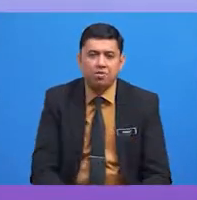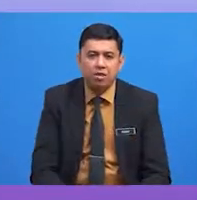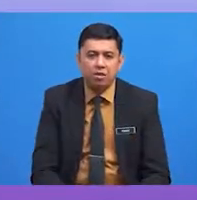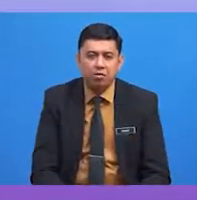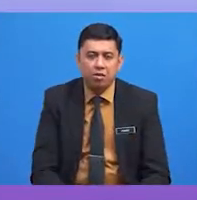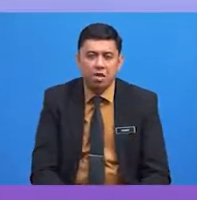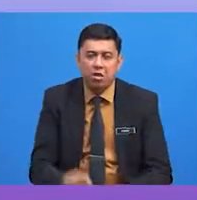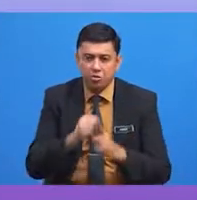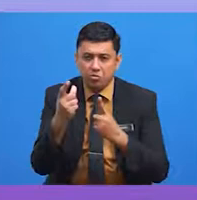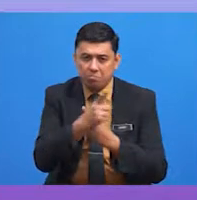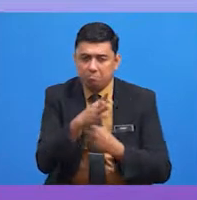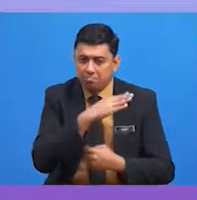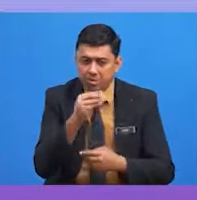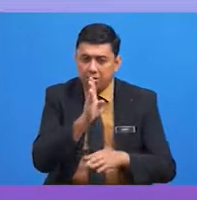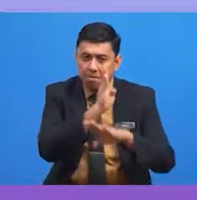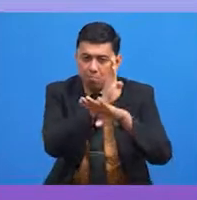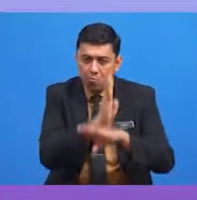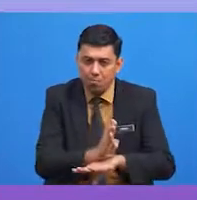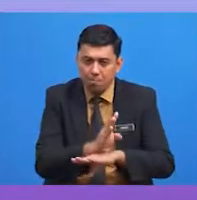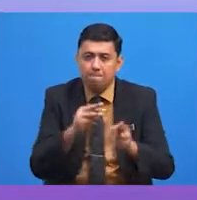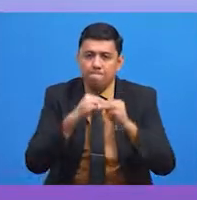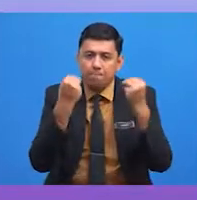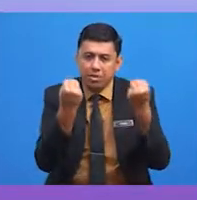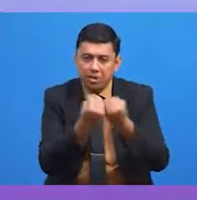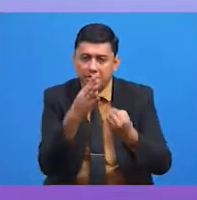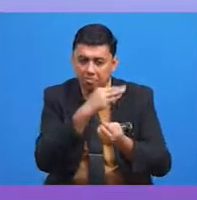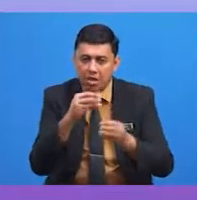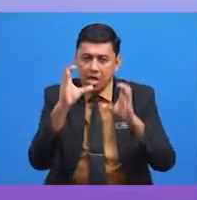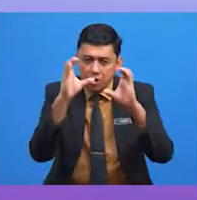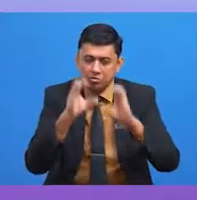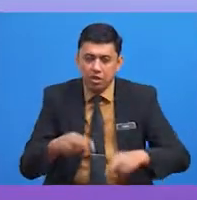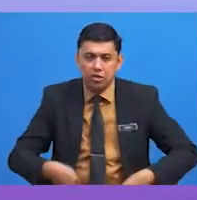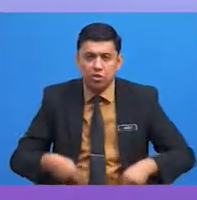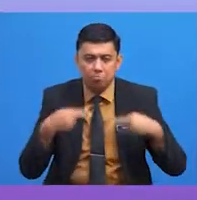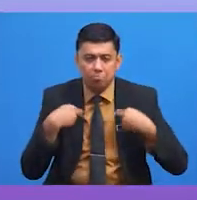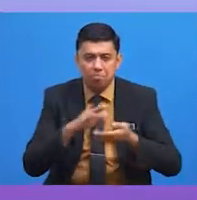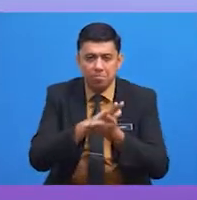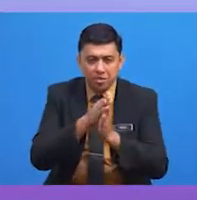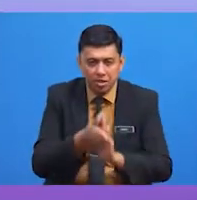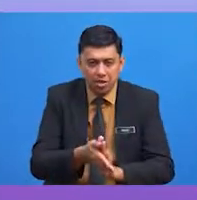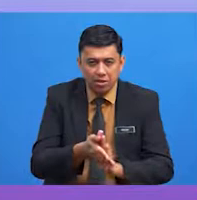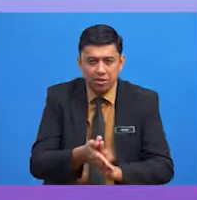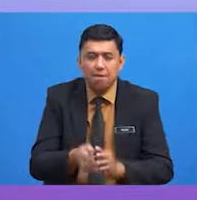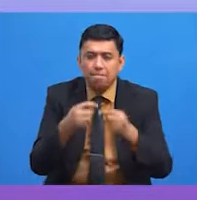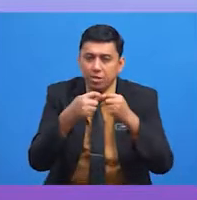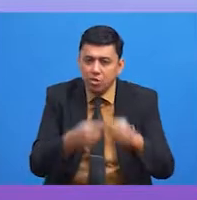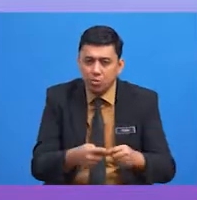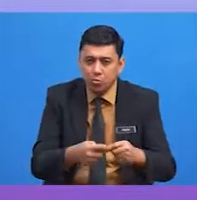sosial dan kebudayaan, masyarakat dan cara hidup yang menjadi penentu kepada